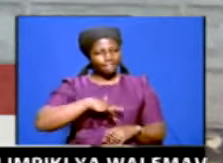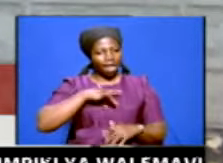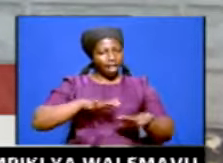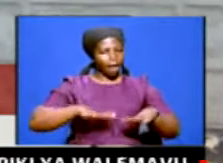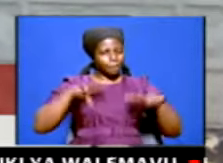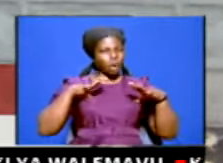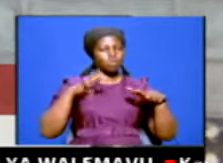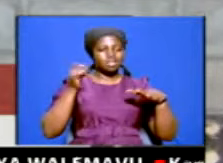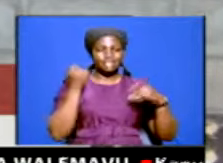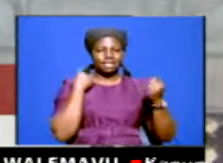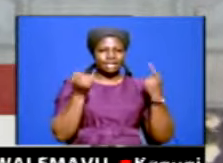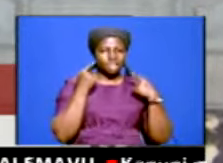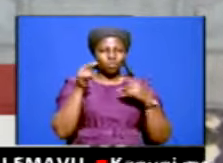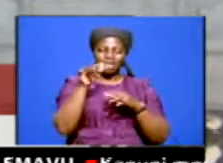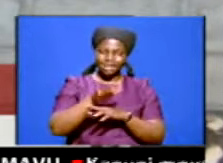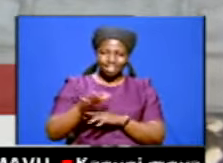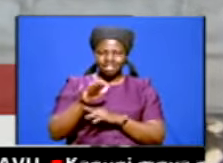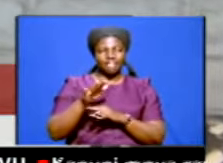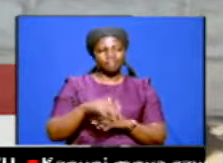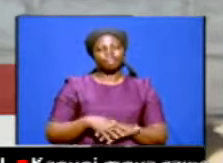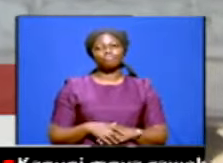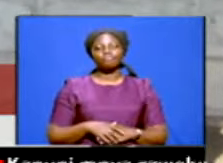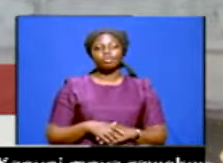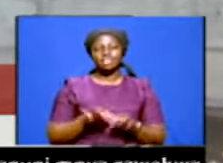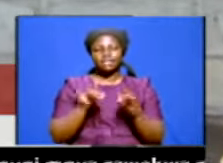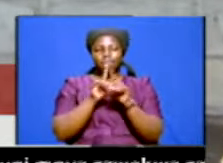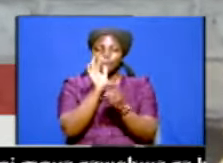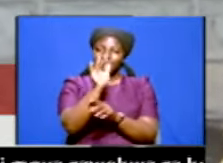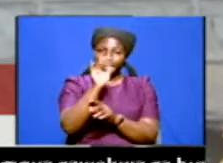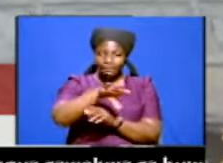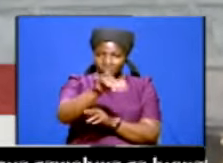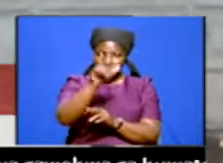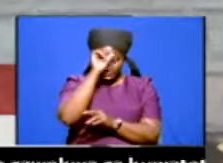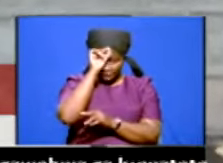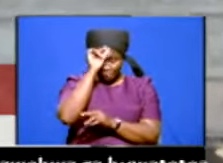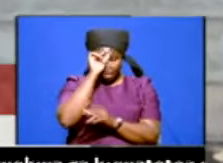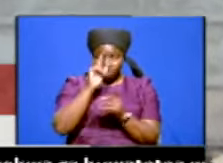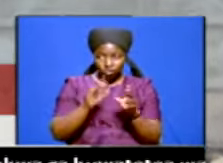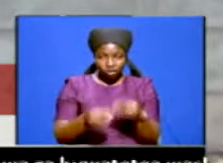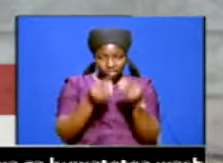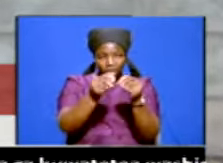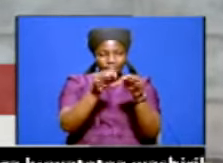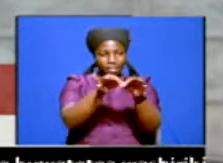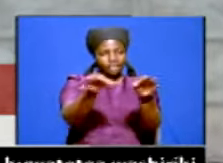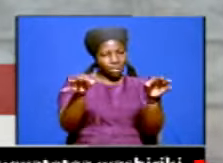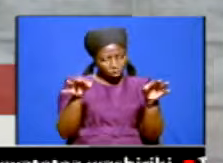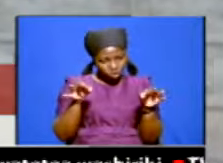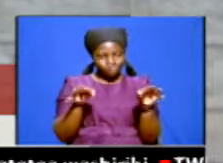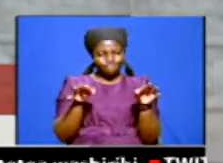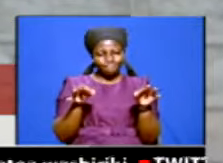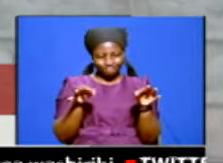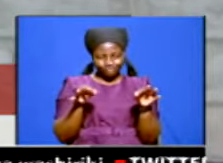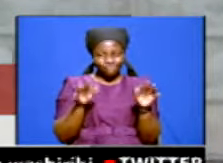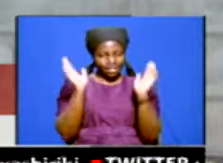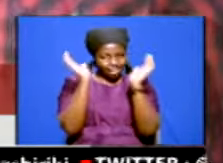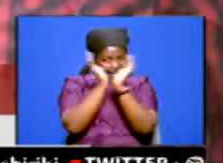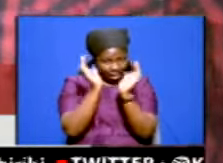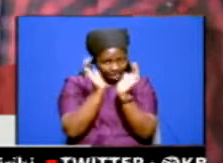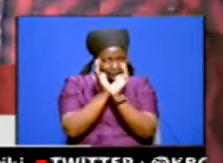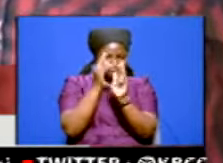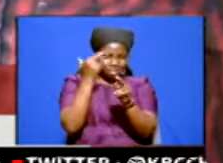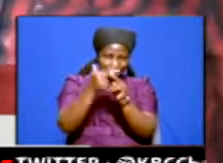shujaa. Na ningeomba hata county government iweze kupeana hiyo uwanja aitwe jina lake Wilson Kiprugut